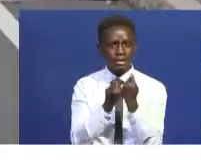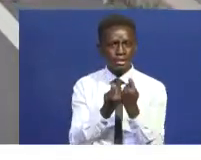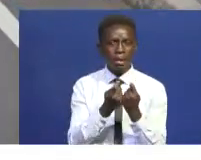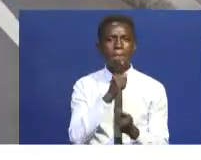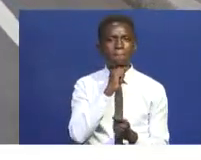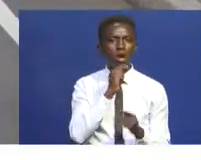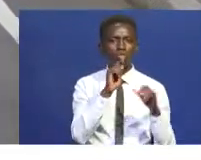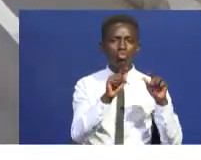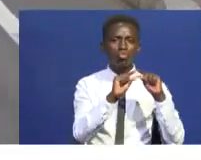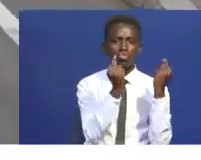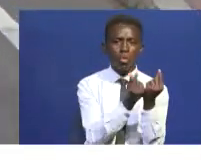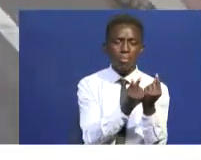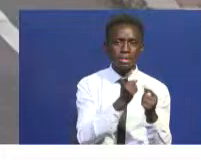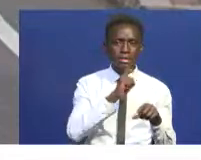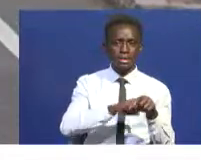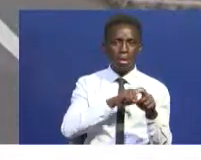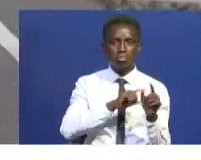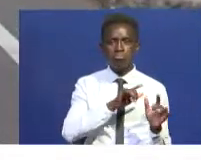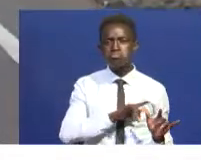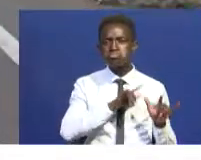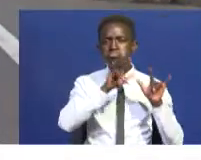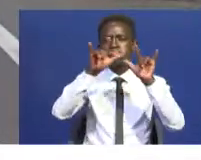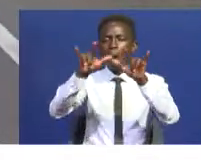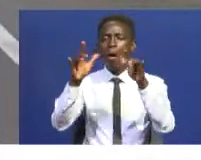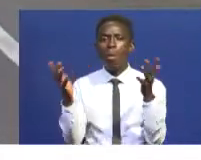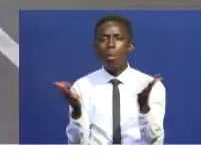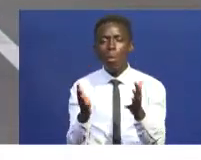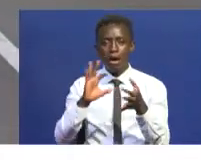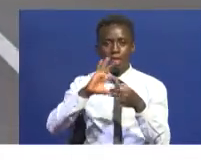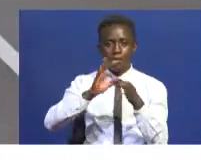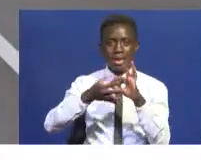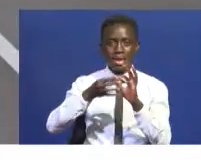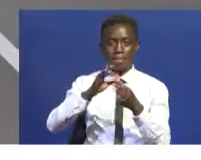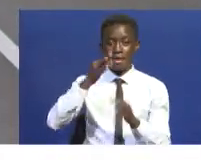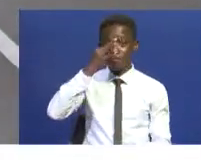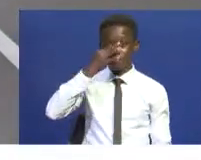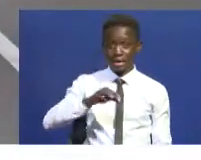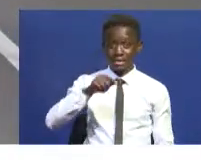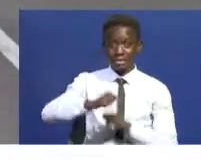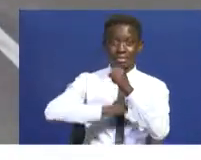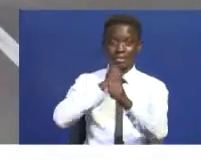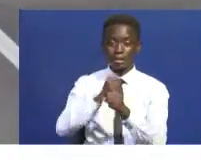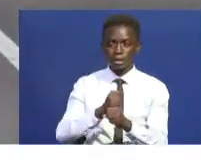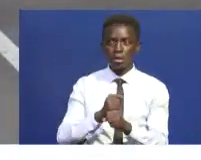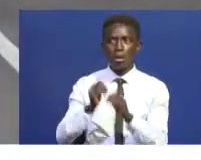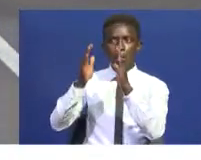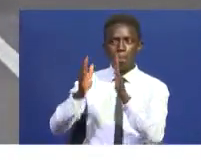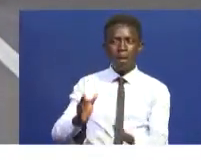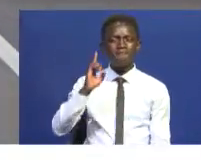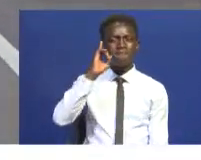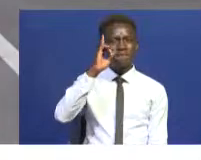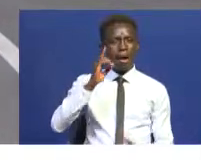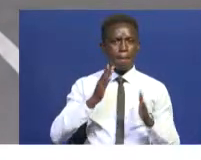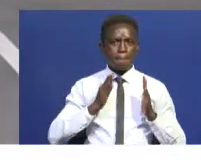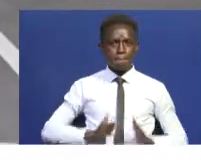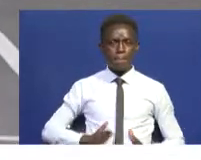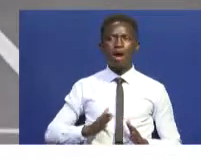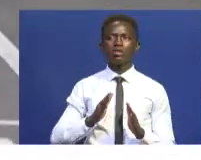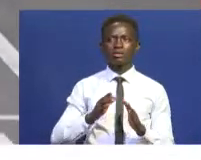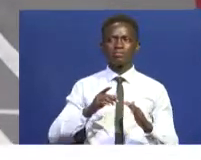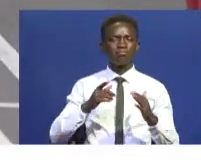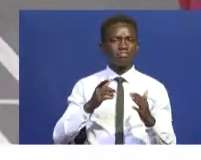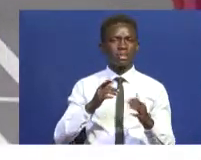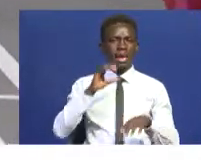ya marathoni wakati wa michezo ya Olimpiki ya Paris mwaka huu, huku akinuia kwa wanariadha wa kwanza kutoa dhahabu ya tatu ya mbio